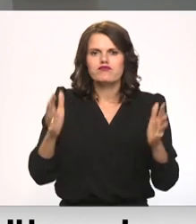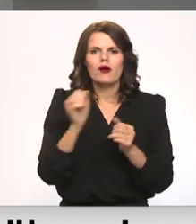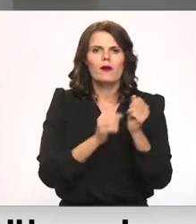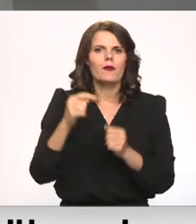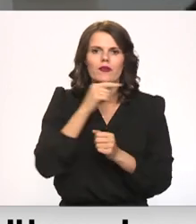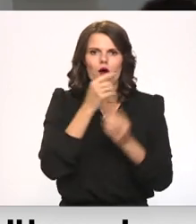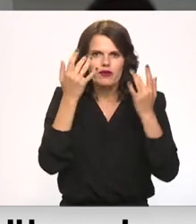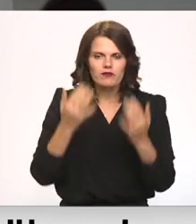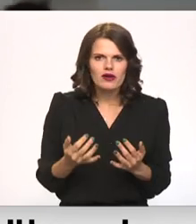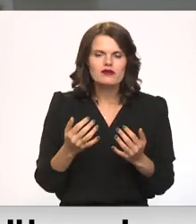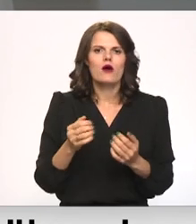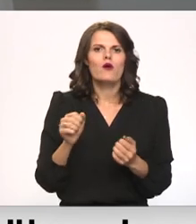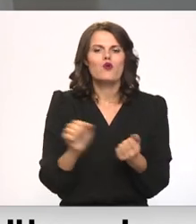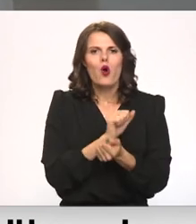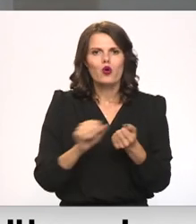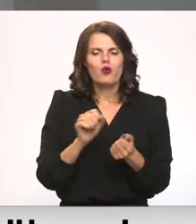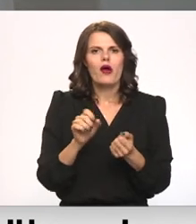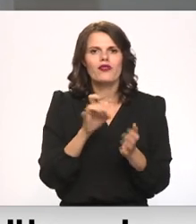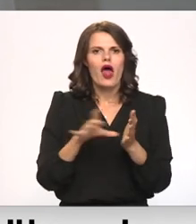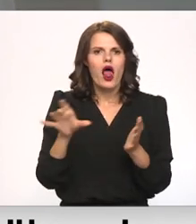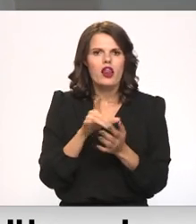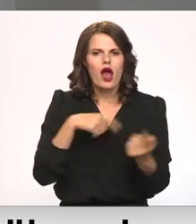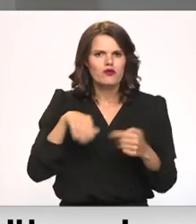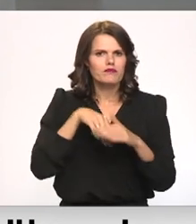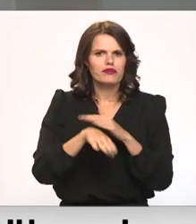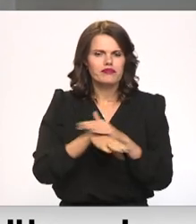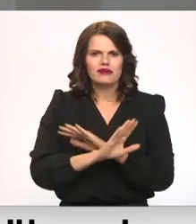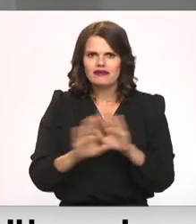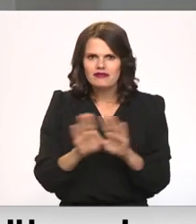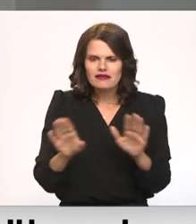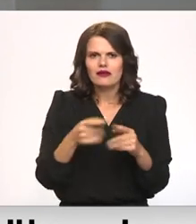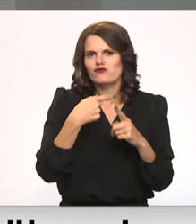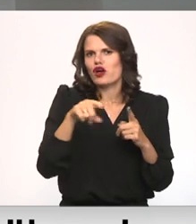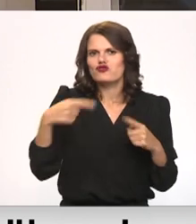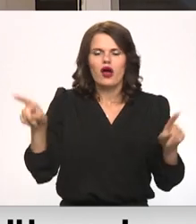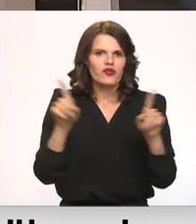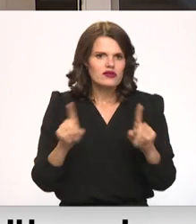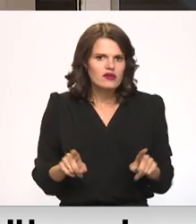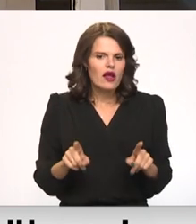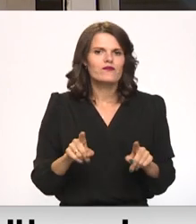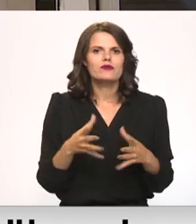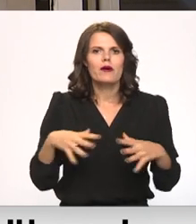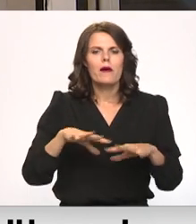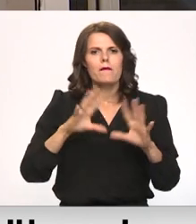pasākumi, tostarp dokumentu, elektroniska aprite, neko nedrukājot un daudz citas lietas. Tās